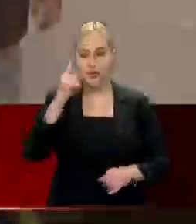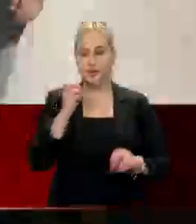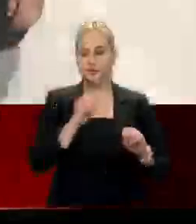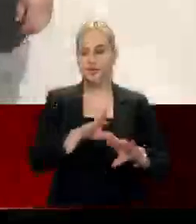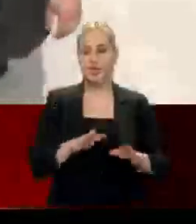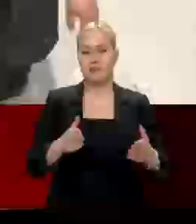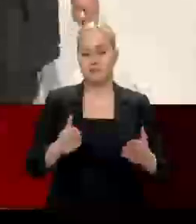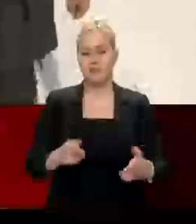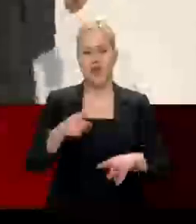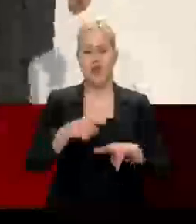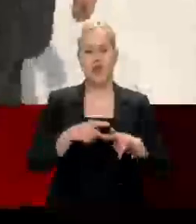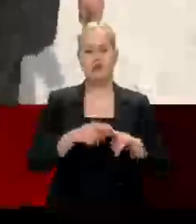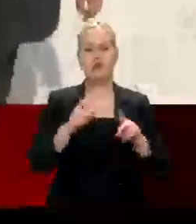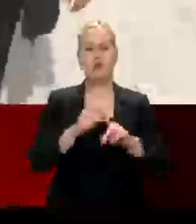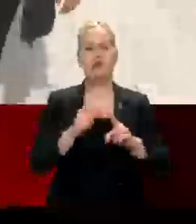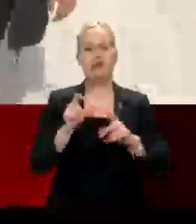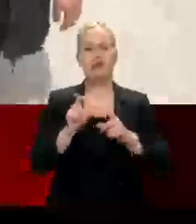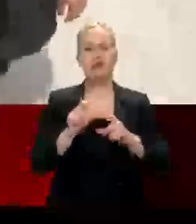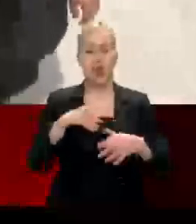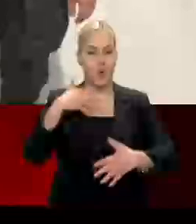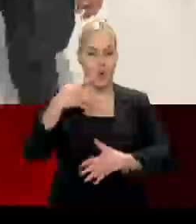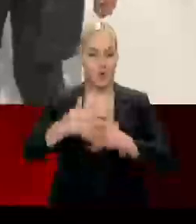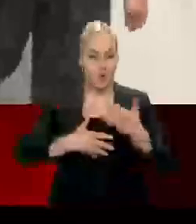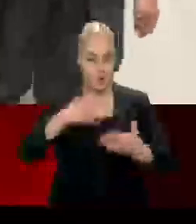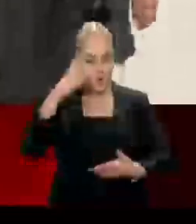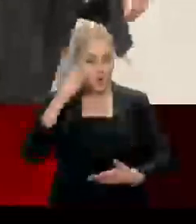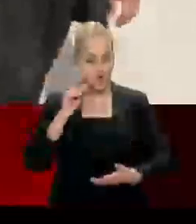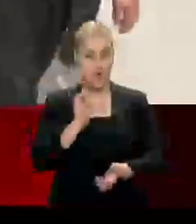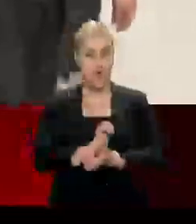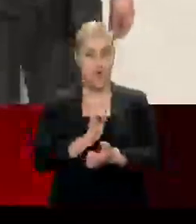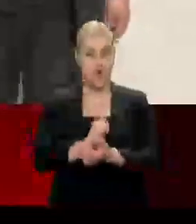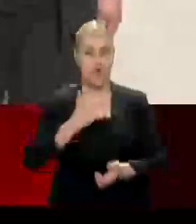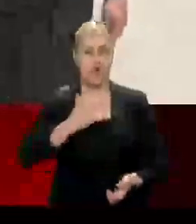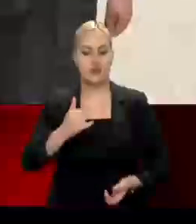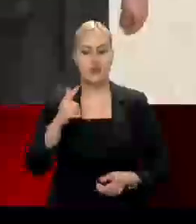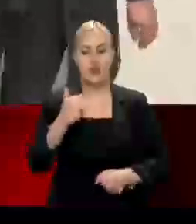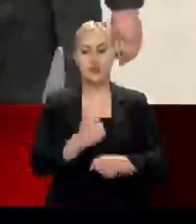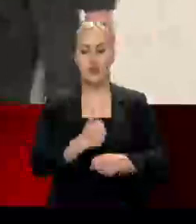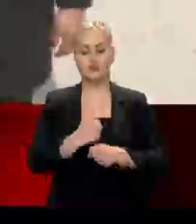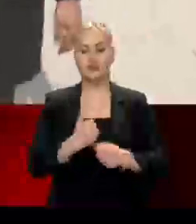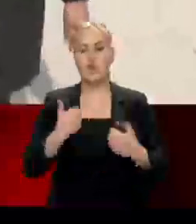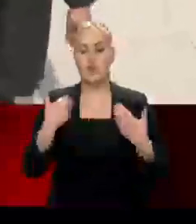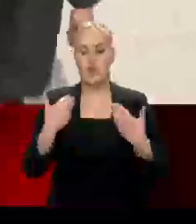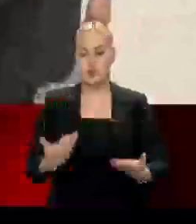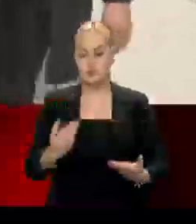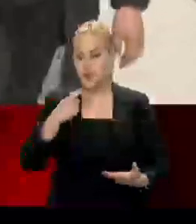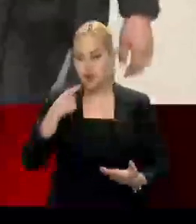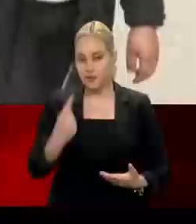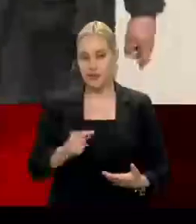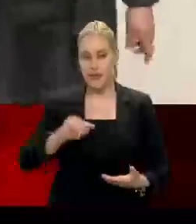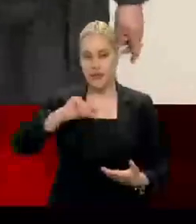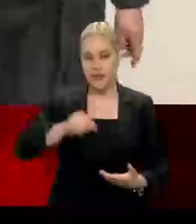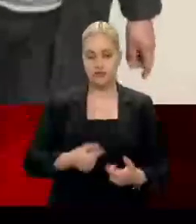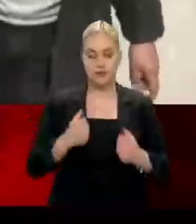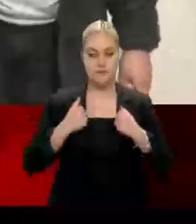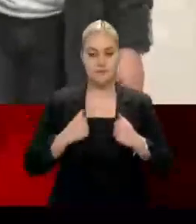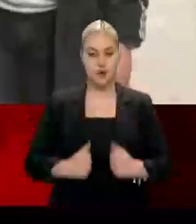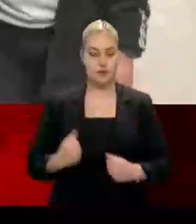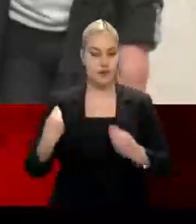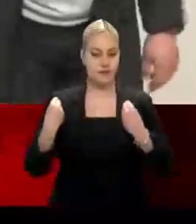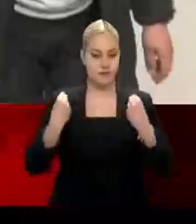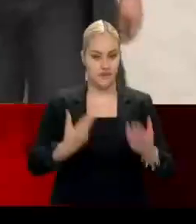bırakmadı Alex de Souza da olayı öğrenince hemen Çınar'ın ailesini aradı ona geçmiş olsun dileklerinin sundu ve imzalı formasını